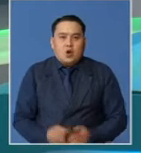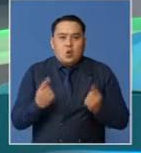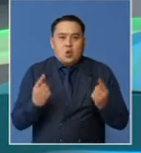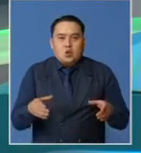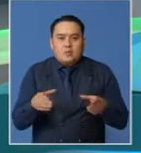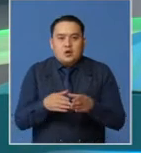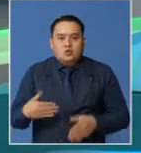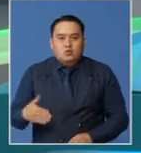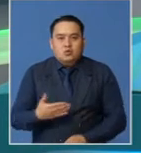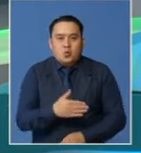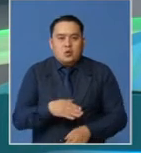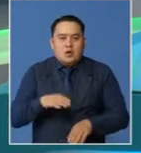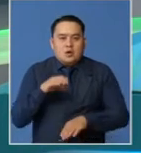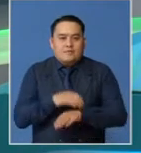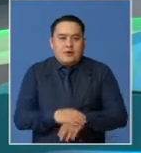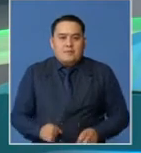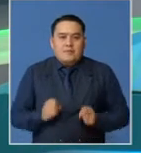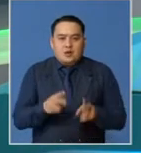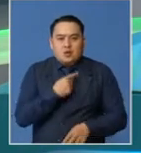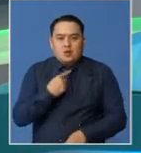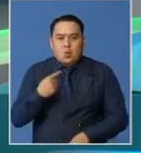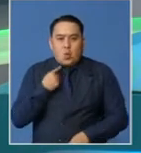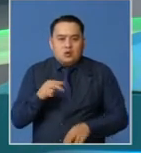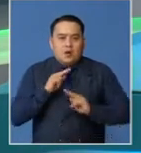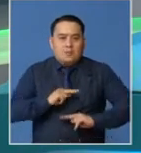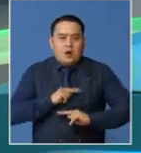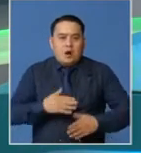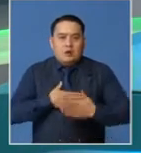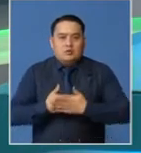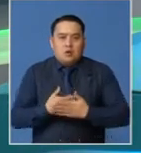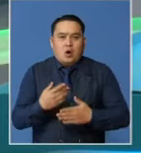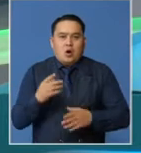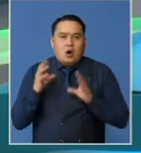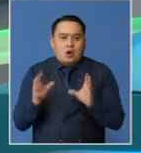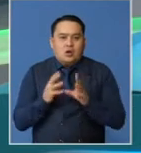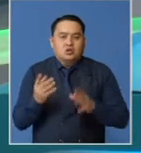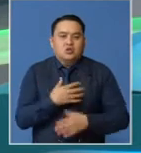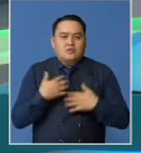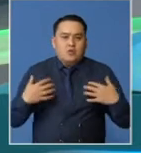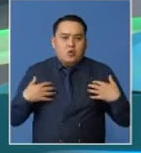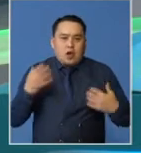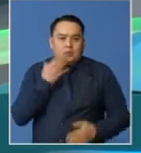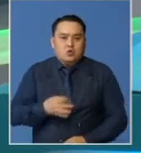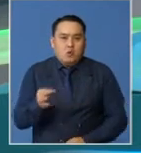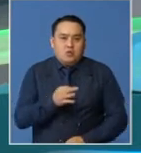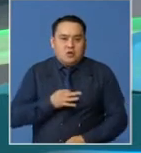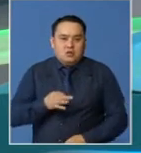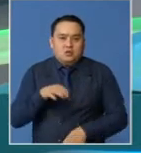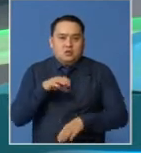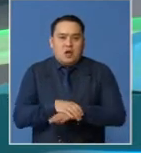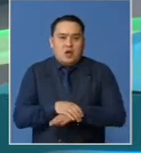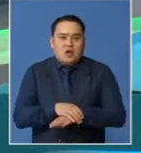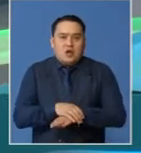Крупную партию судака изъяли у браконьеров в Талдыкургане. Сотрудники оперативной службы по охране животного мира Алматинской области